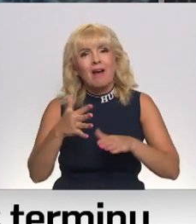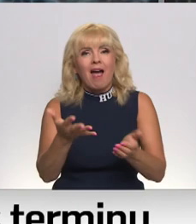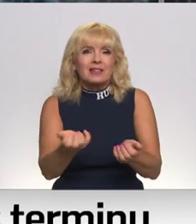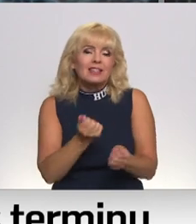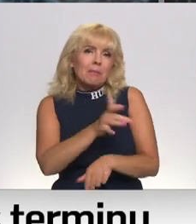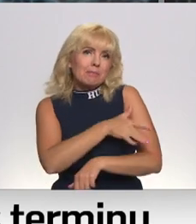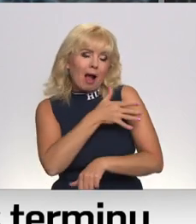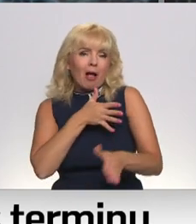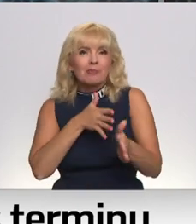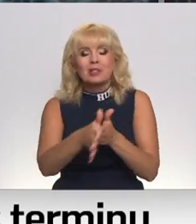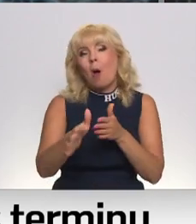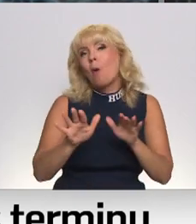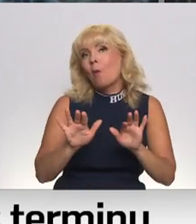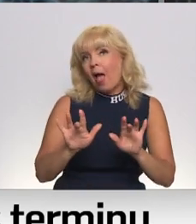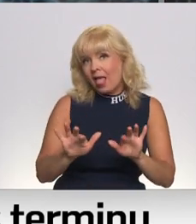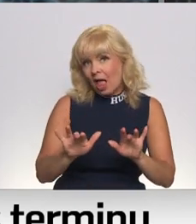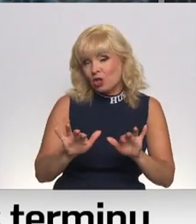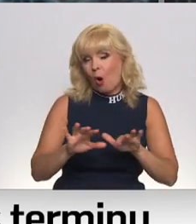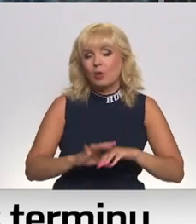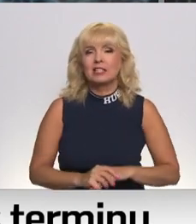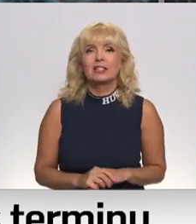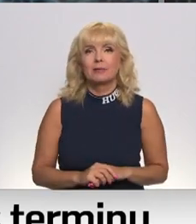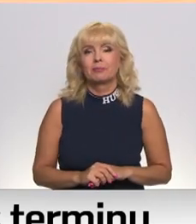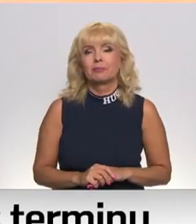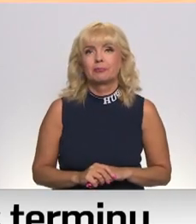pakalpojumus elektroniski. Turpina Madara Līcīte.